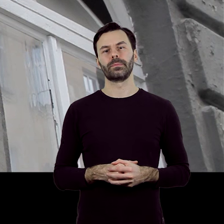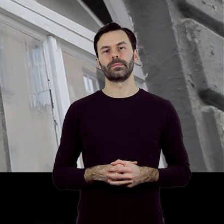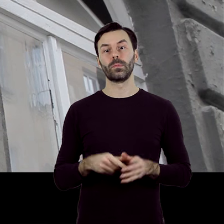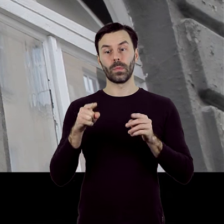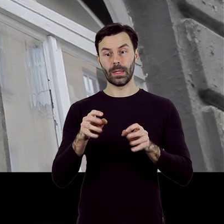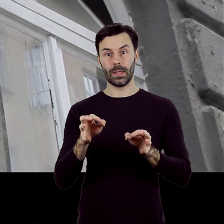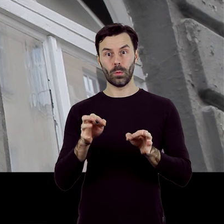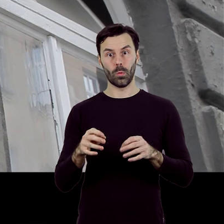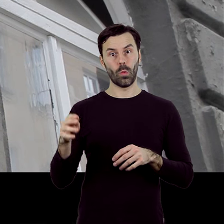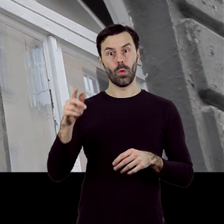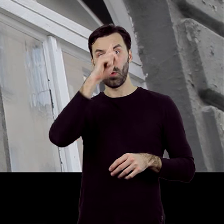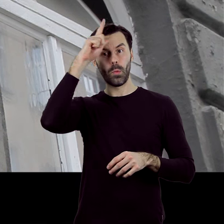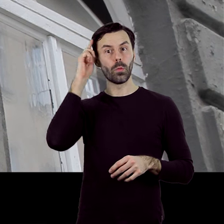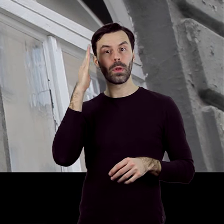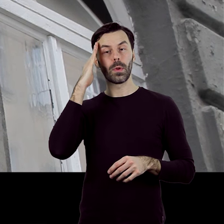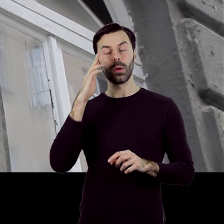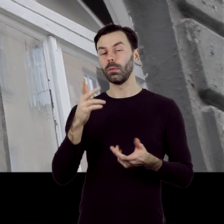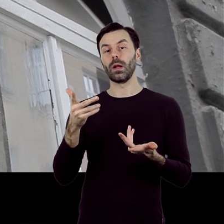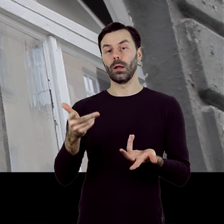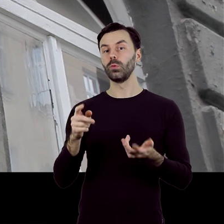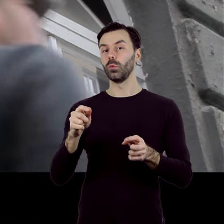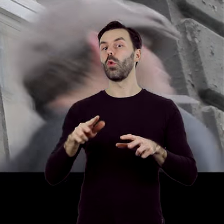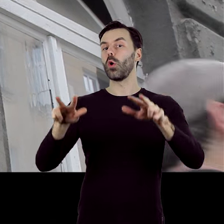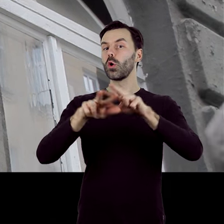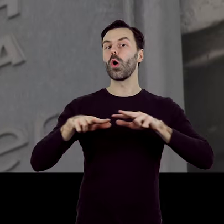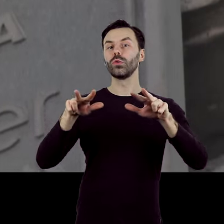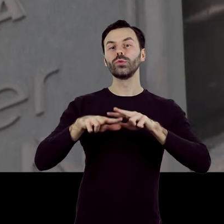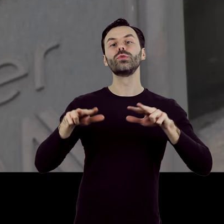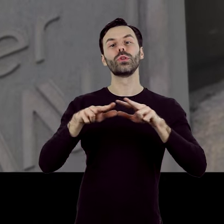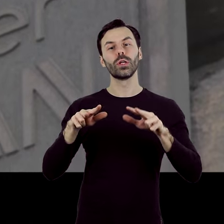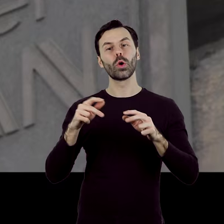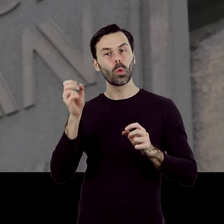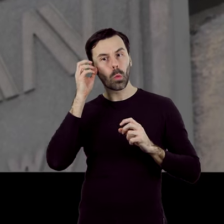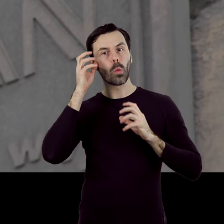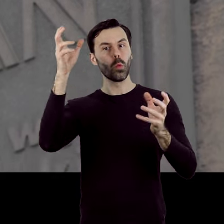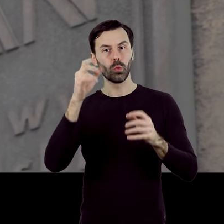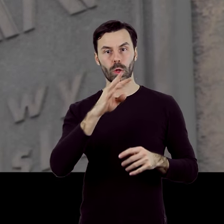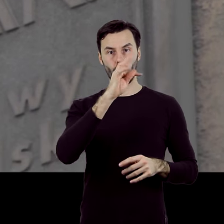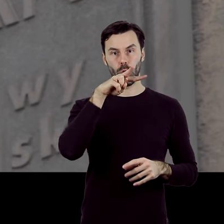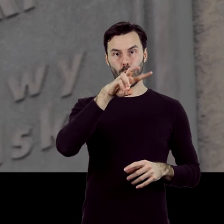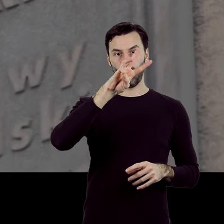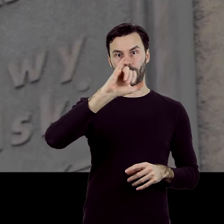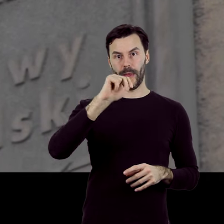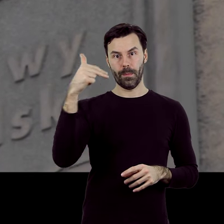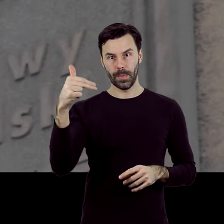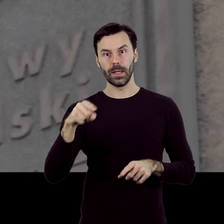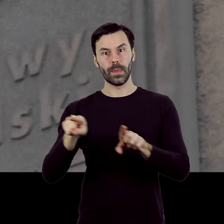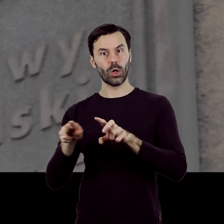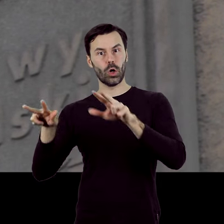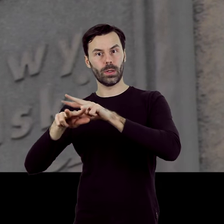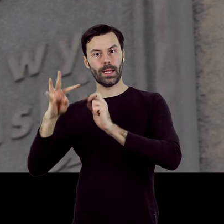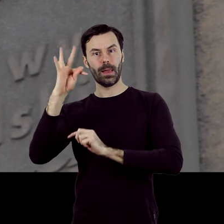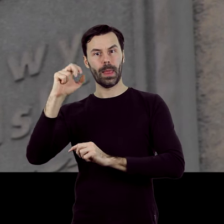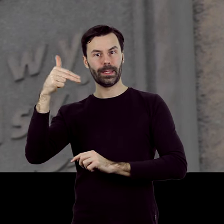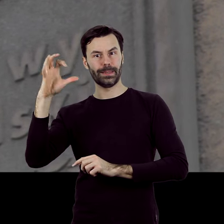Wśród tutejszej ludności pochodzenia żydowskiego znalazły się rodziny wybitnych twórców kultury, Juliana Tuwima i Aleksandra Tansmana.